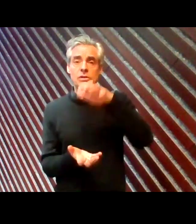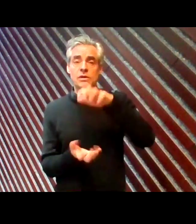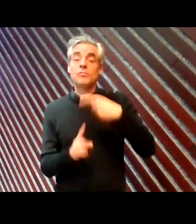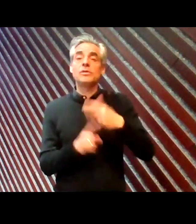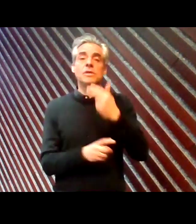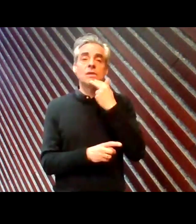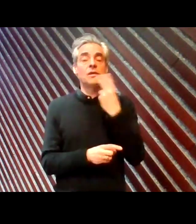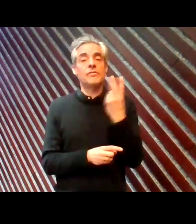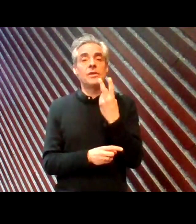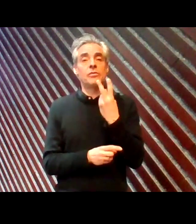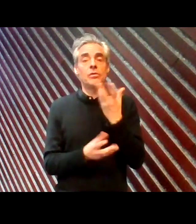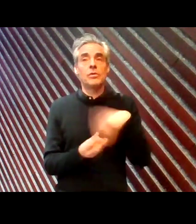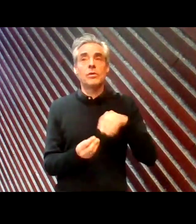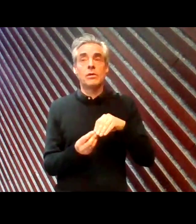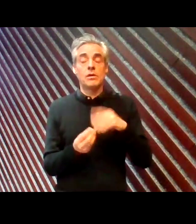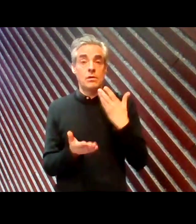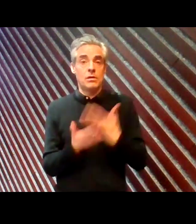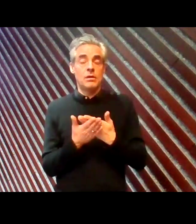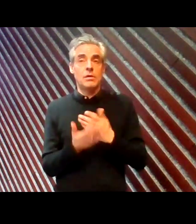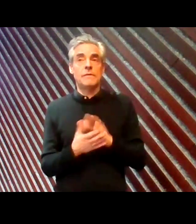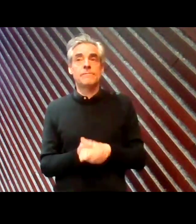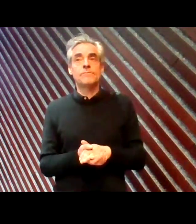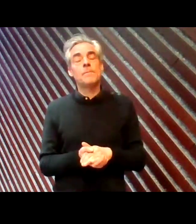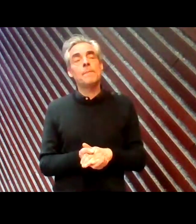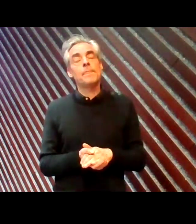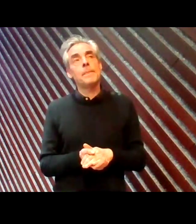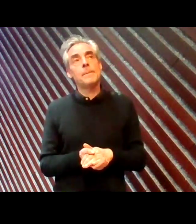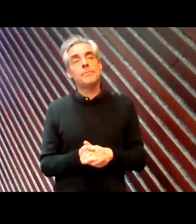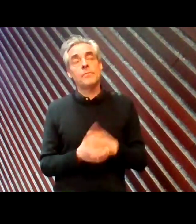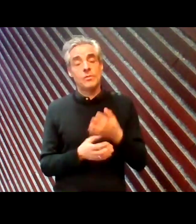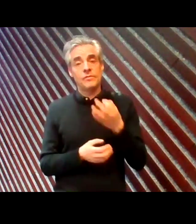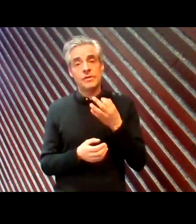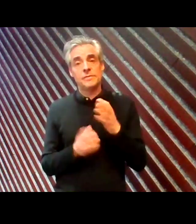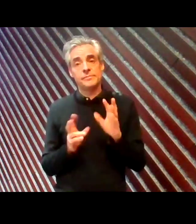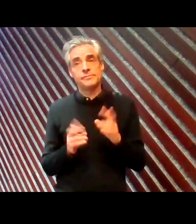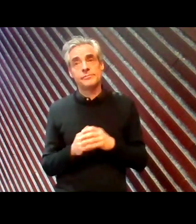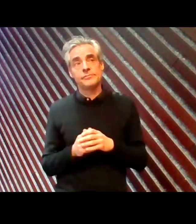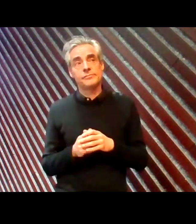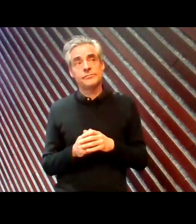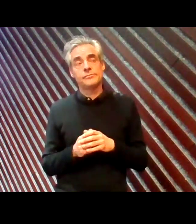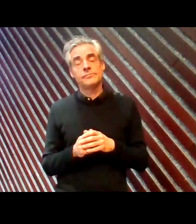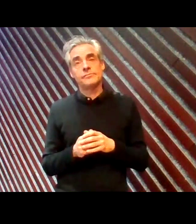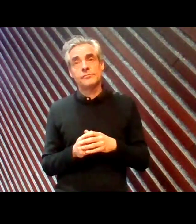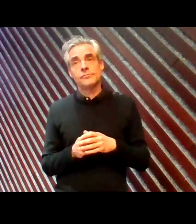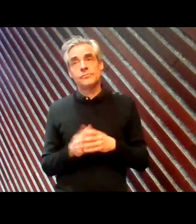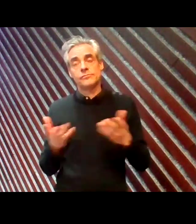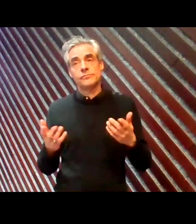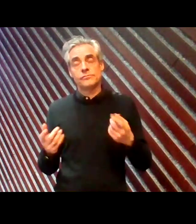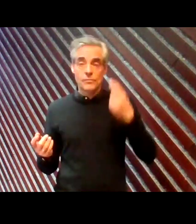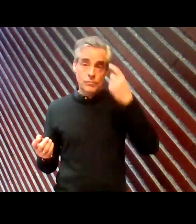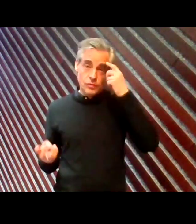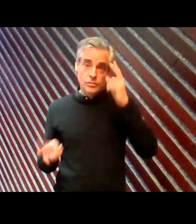qualitatif par rapport à la notion que vous avez je pense dans la tête aussi